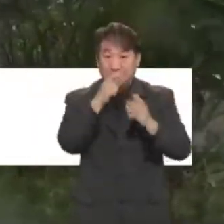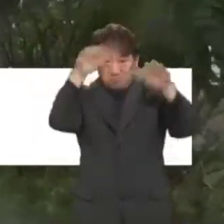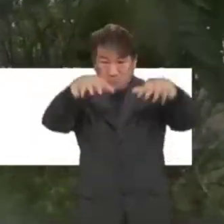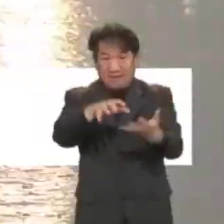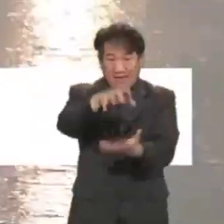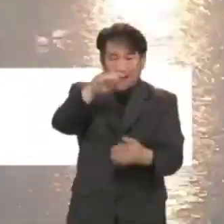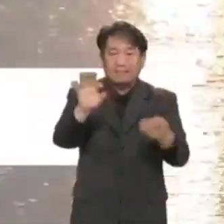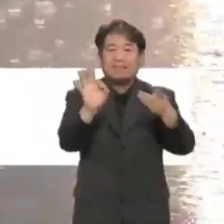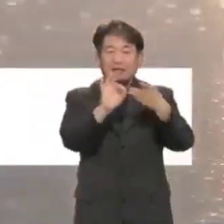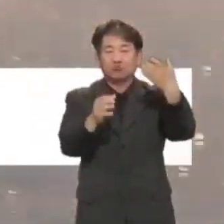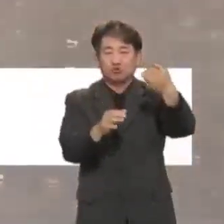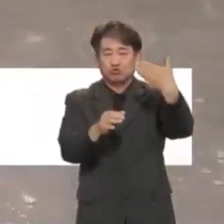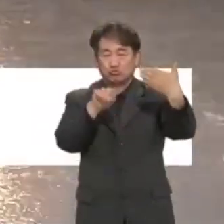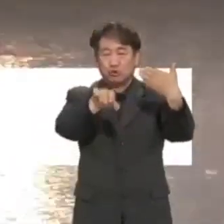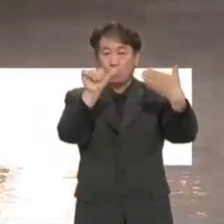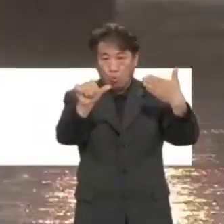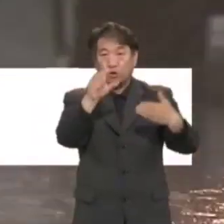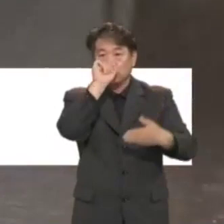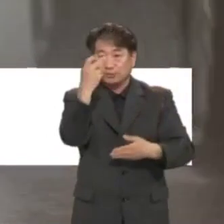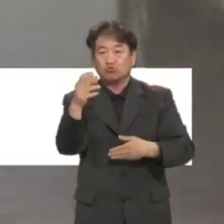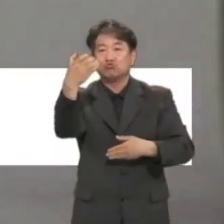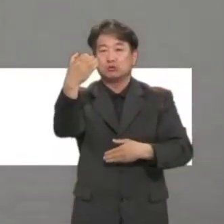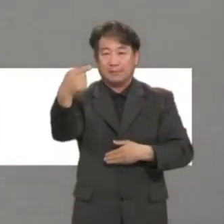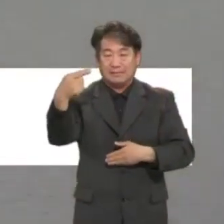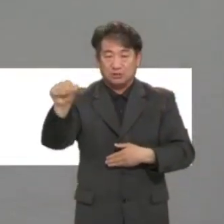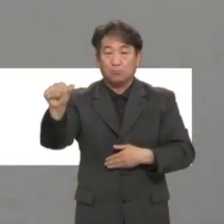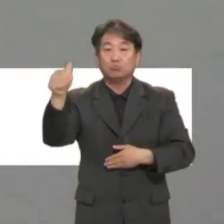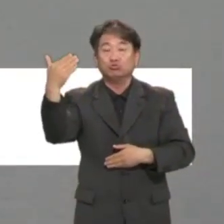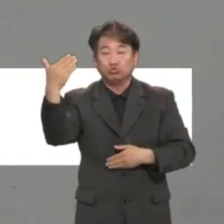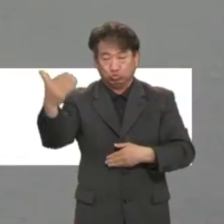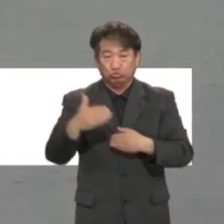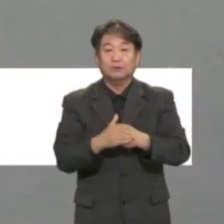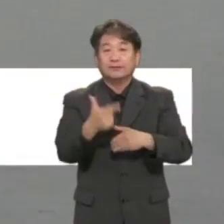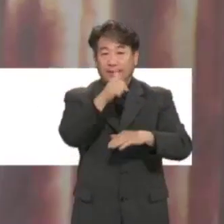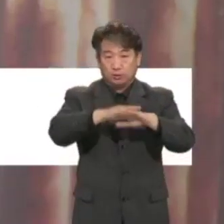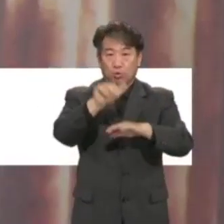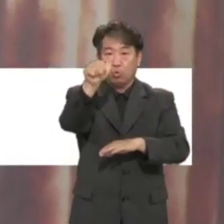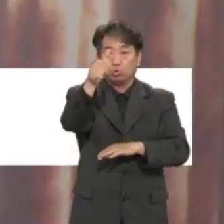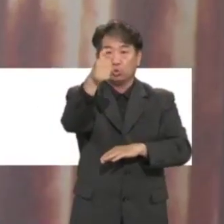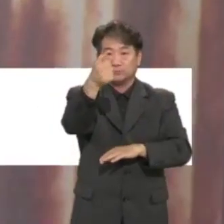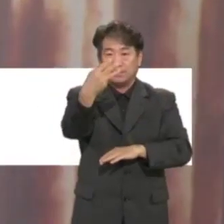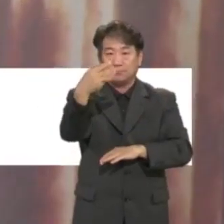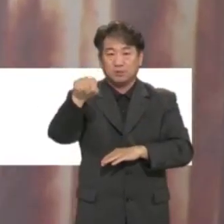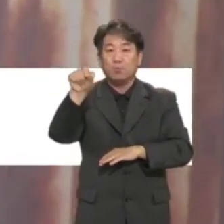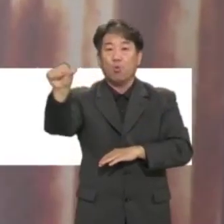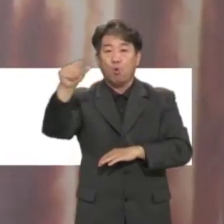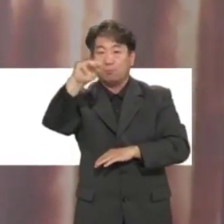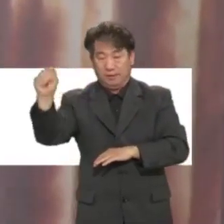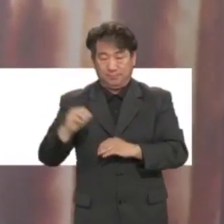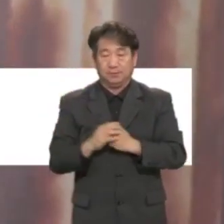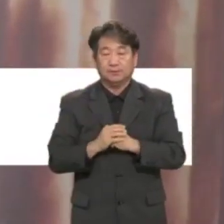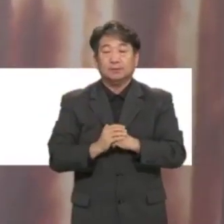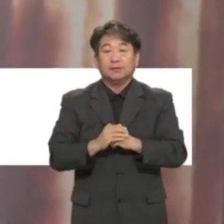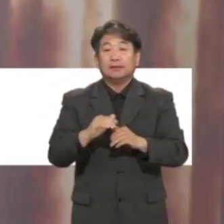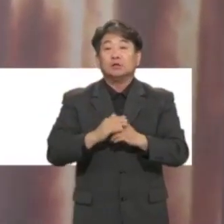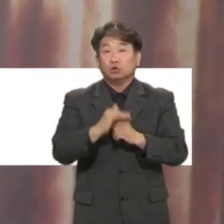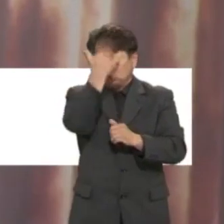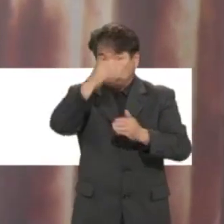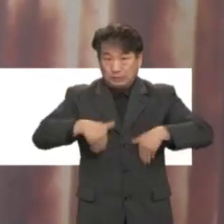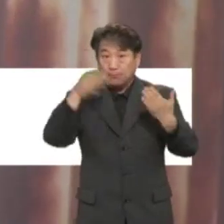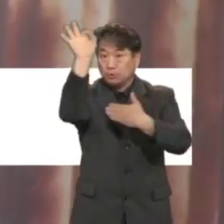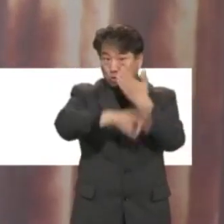양은 태안 99.5 서산 91.9 예산 83.5 대전 53.5mm 등입니다 다만